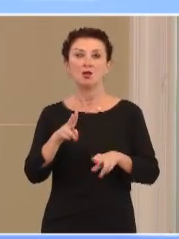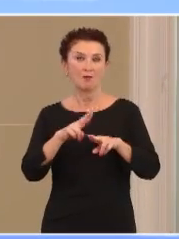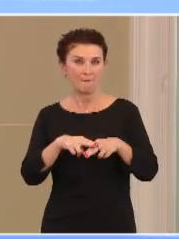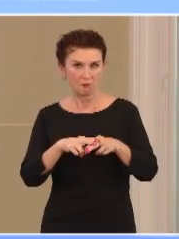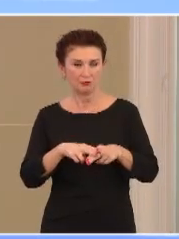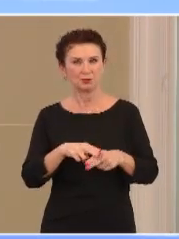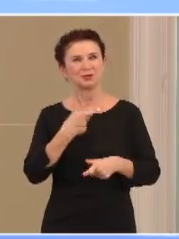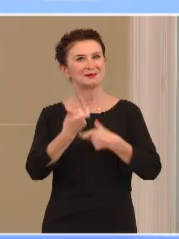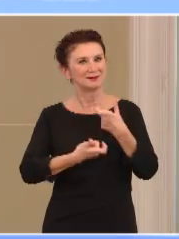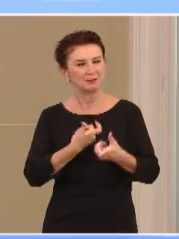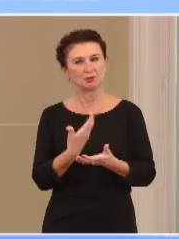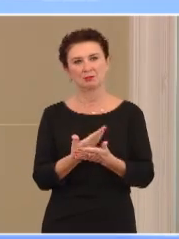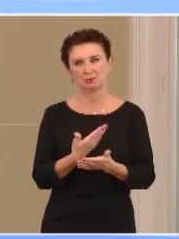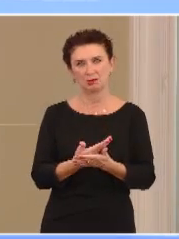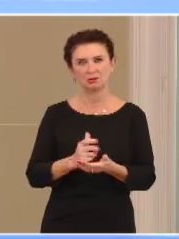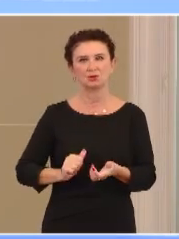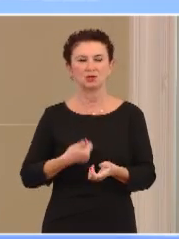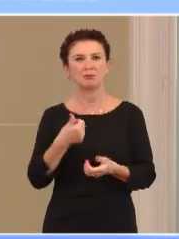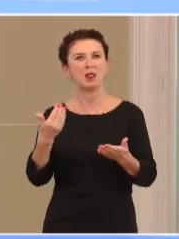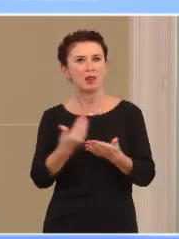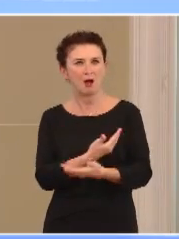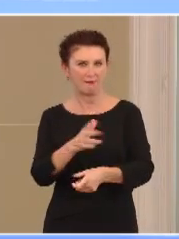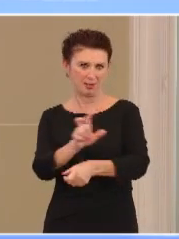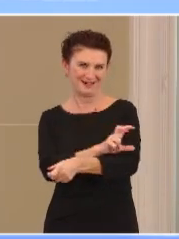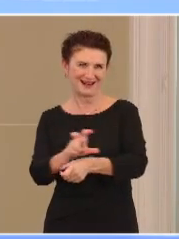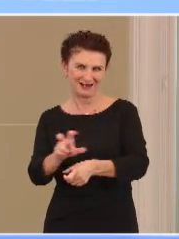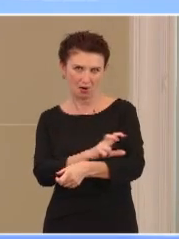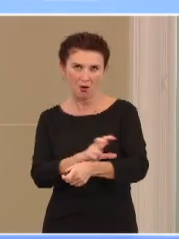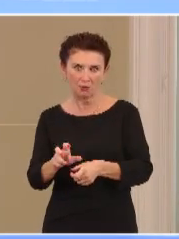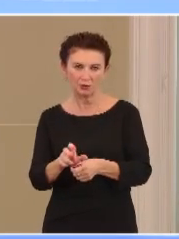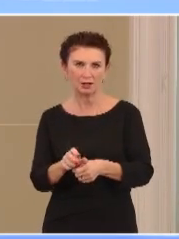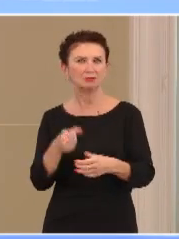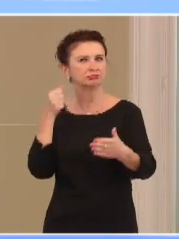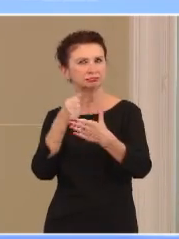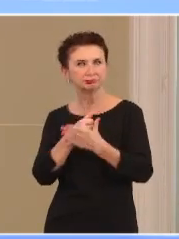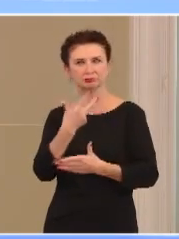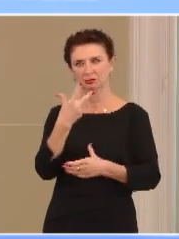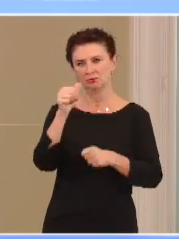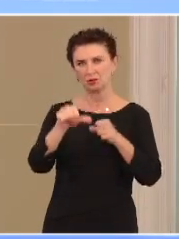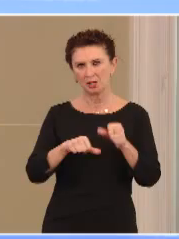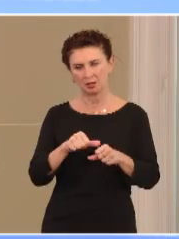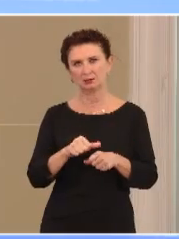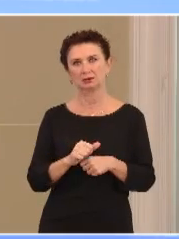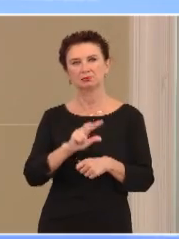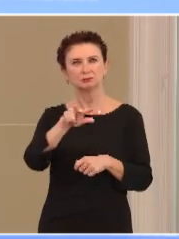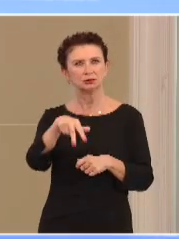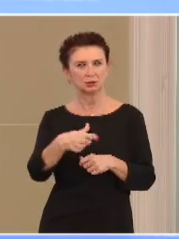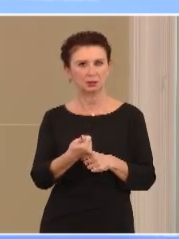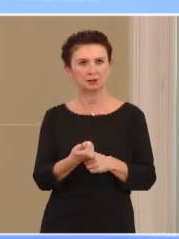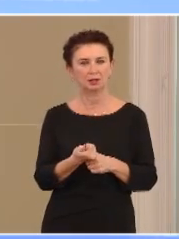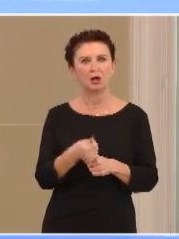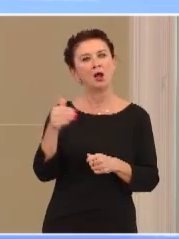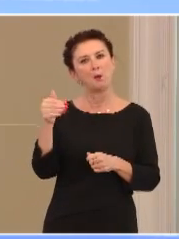nowe technologie w krótkim okresie, czyli od roku do 3 lat, które mogą użyć